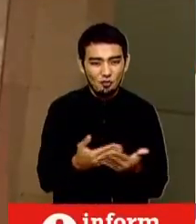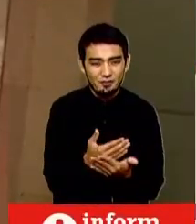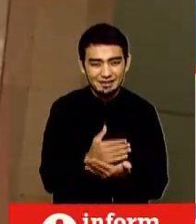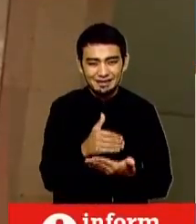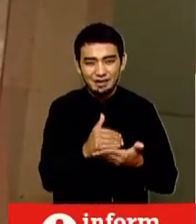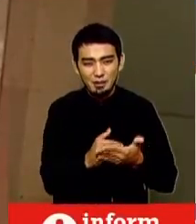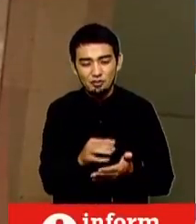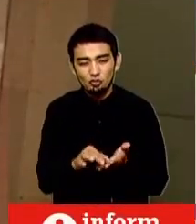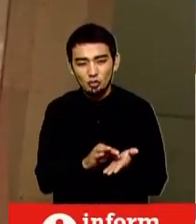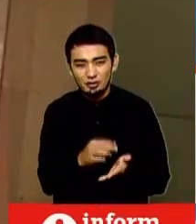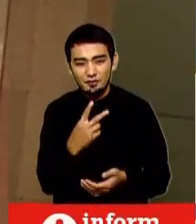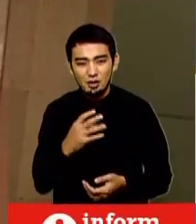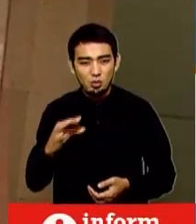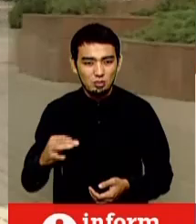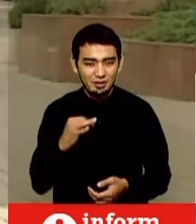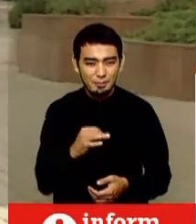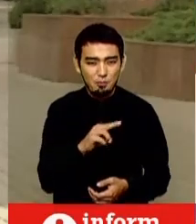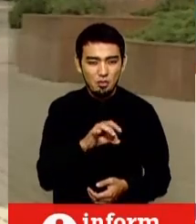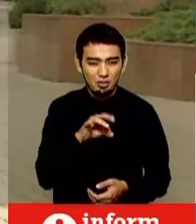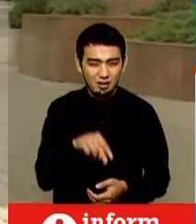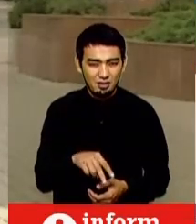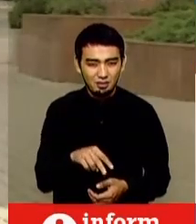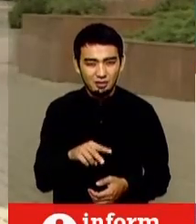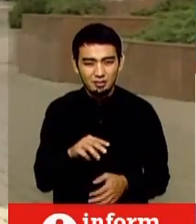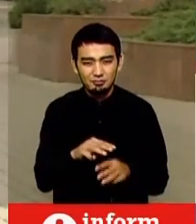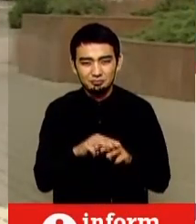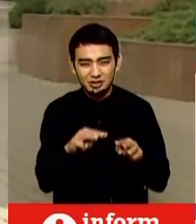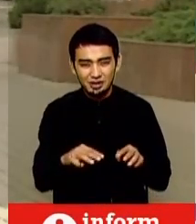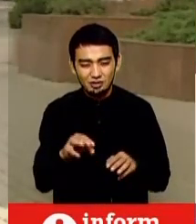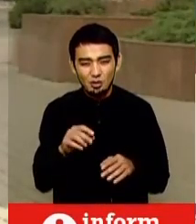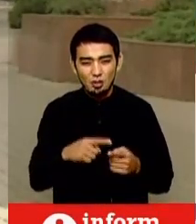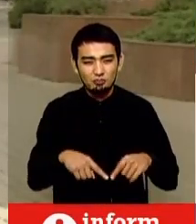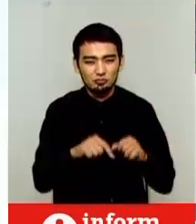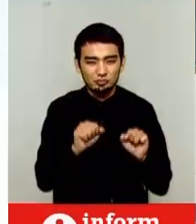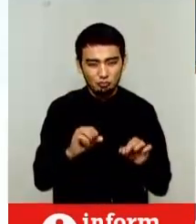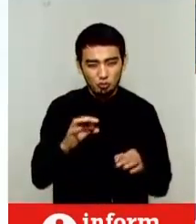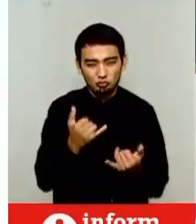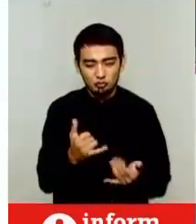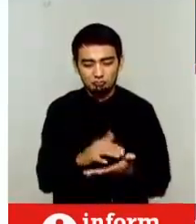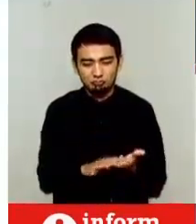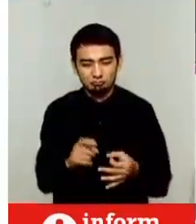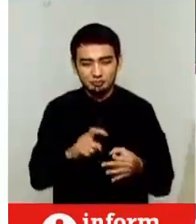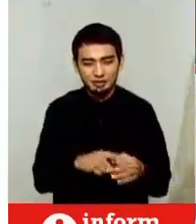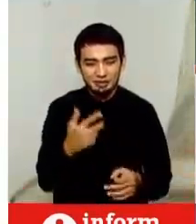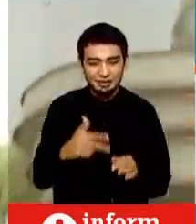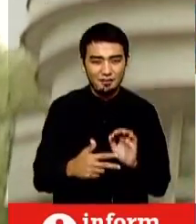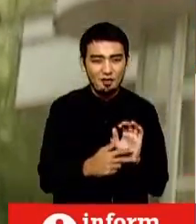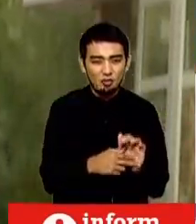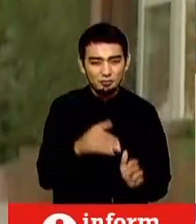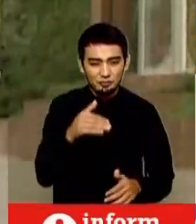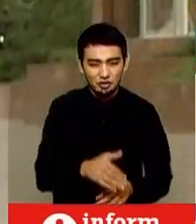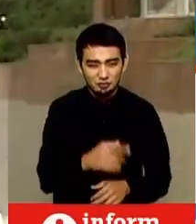систему «Срочники 2.0» на портале Минобороны. На сегодня там зарегистрировано более 38 тысяч